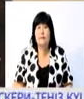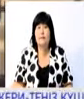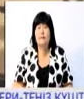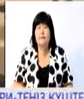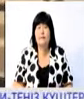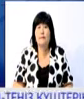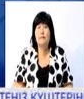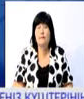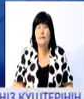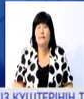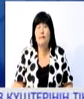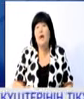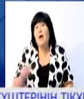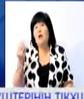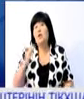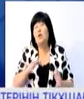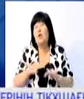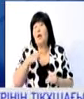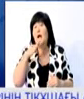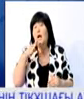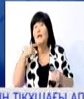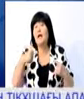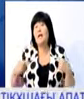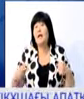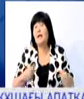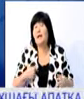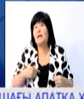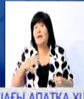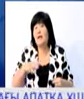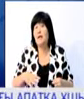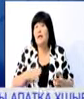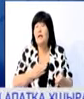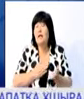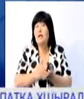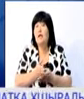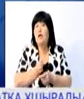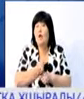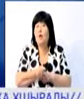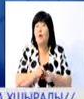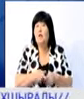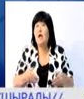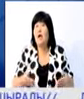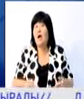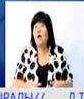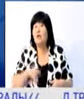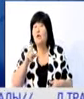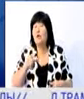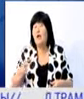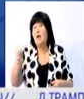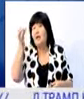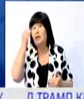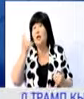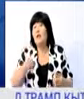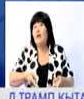Қармақшы ауданынан. Шиелі ауданында талайды сарсанға салып қасірет шектірген саяси қуғын сүргін және ашаршылық құрбандарын еске алу күніне